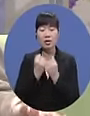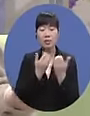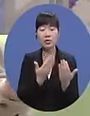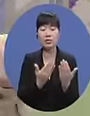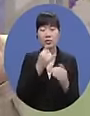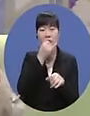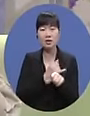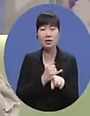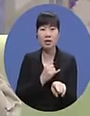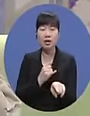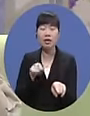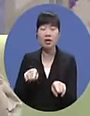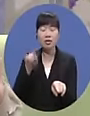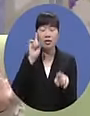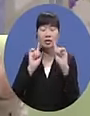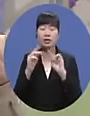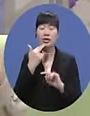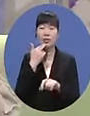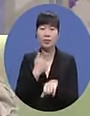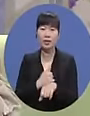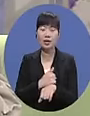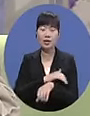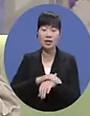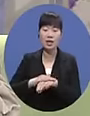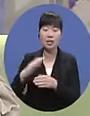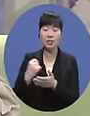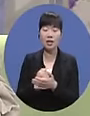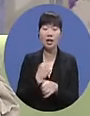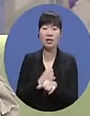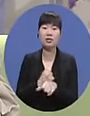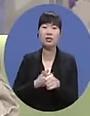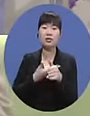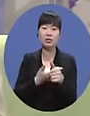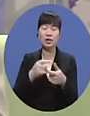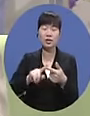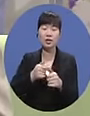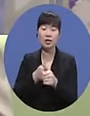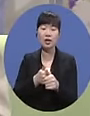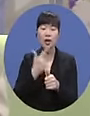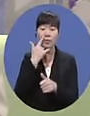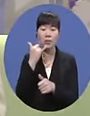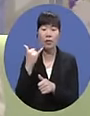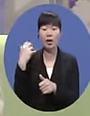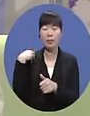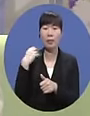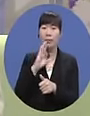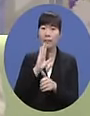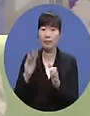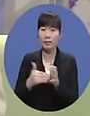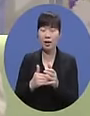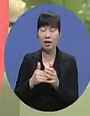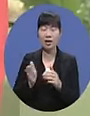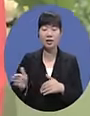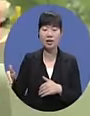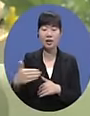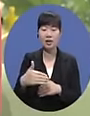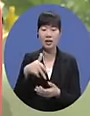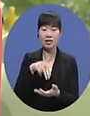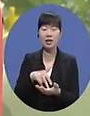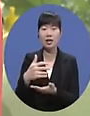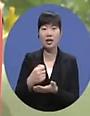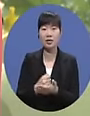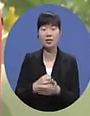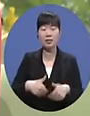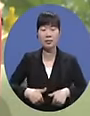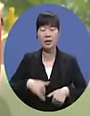주느냐, 그것을 상처가 되지 않게 얼마나 잘 받아들일 수 있게 해주느냐는 부모의 몫이긴 합니다. 네, 좀 객관적인 잣대를 가져야 될